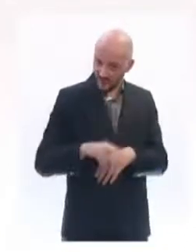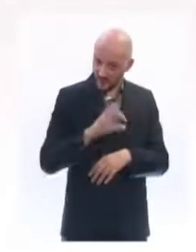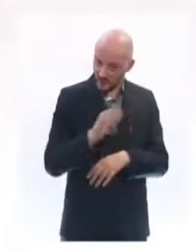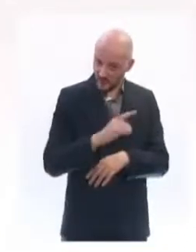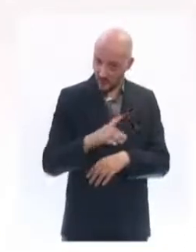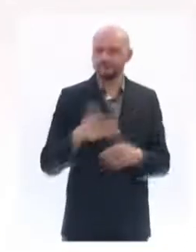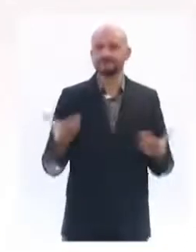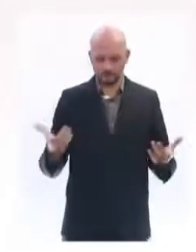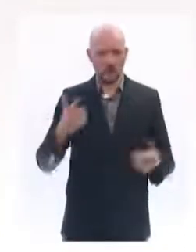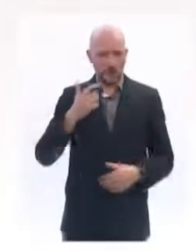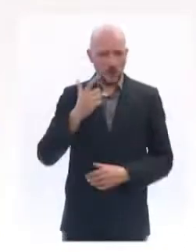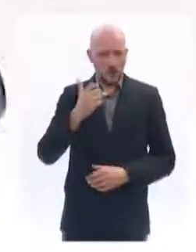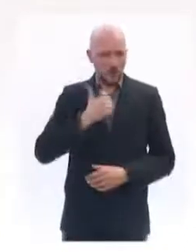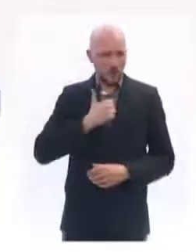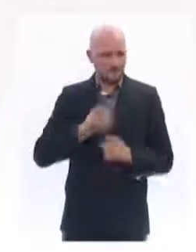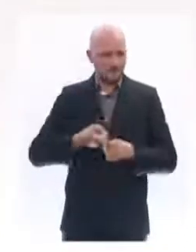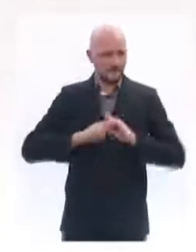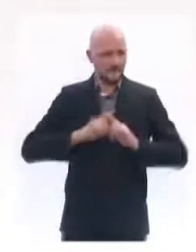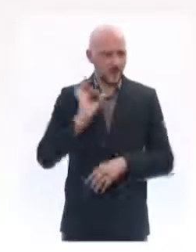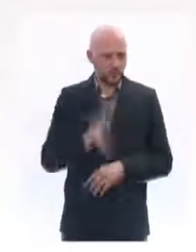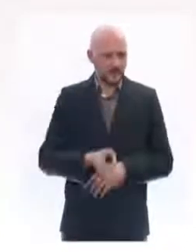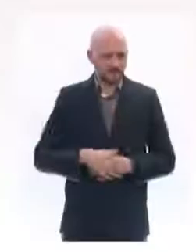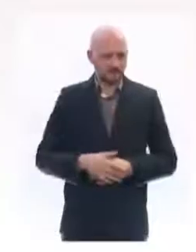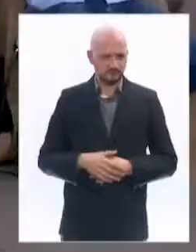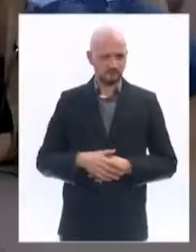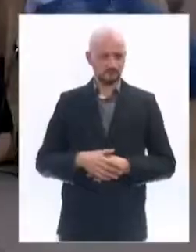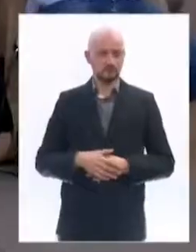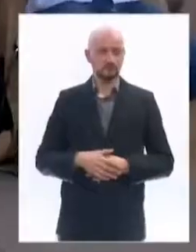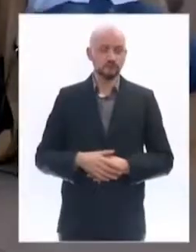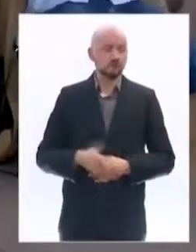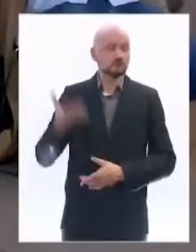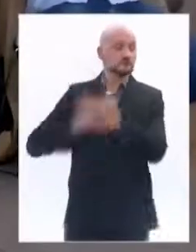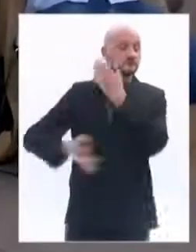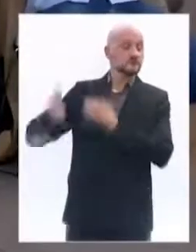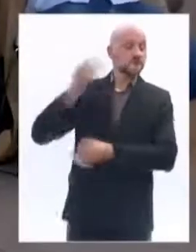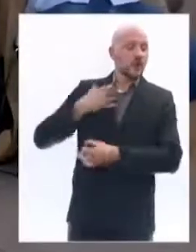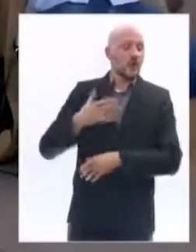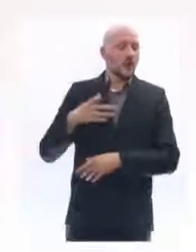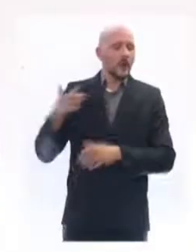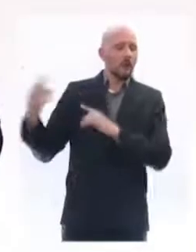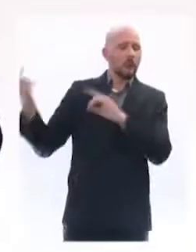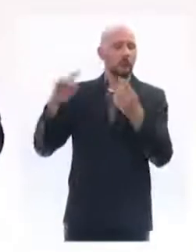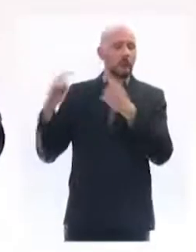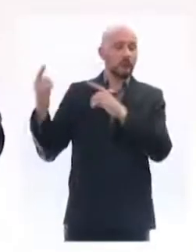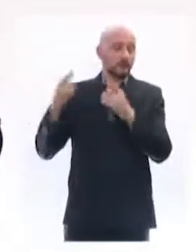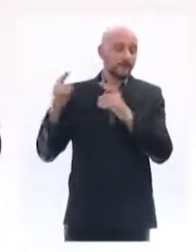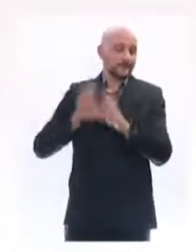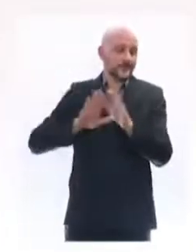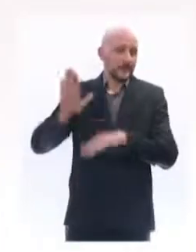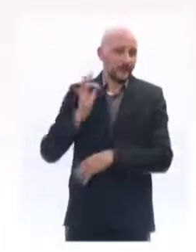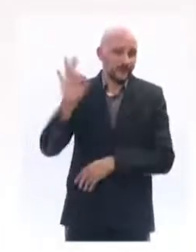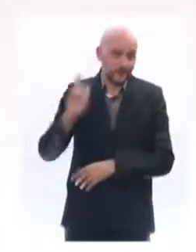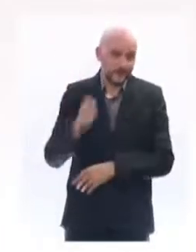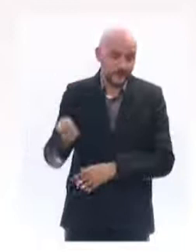jeu je lis j'entends des polémiques sommes en france faut les accepter